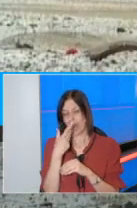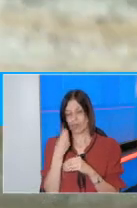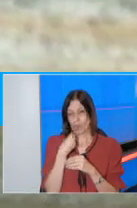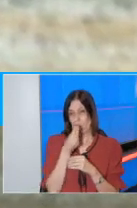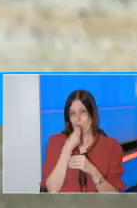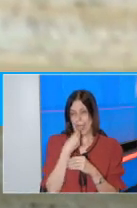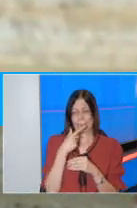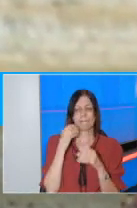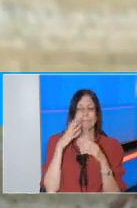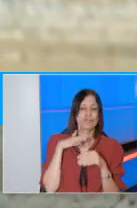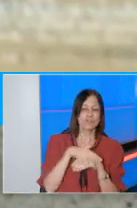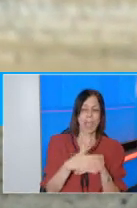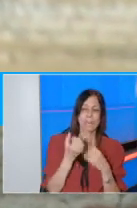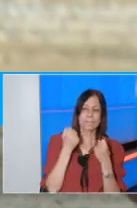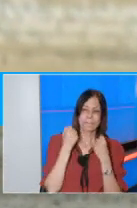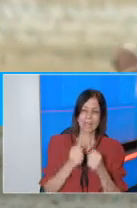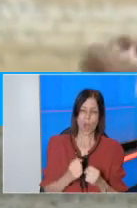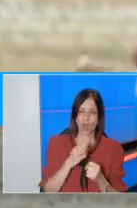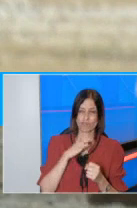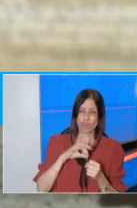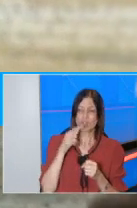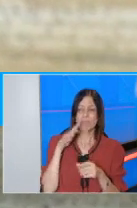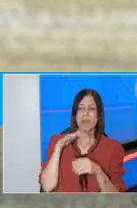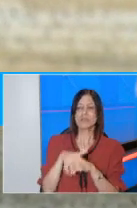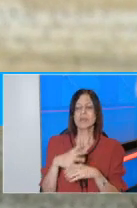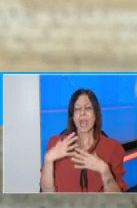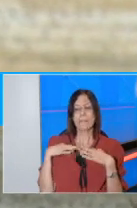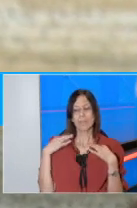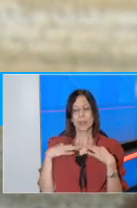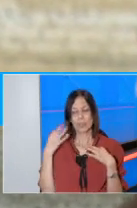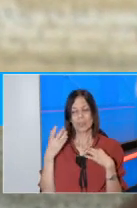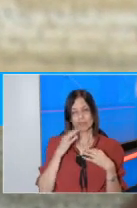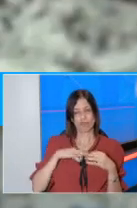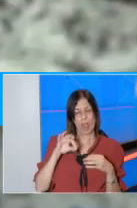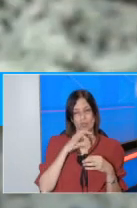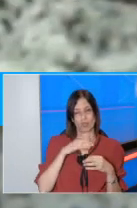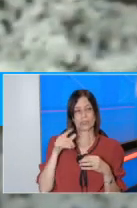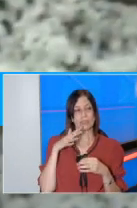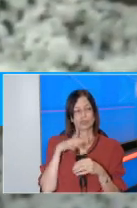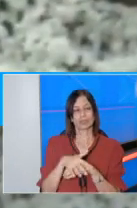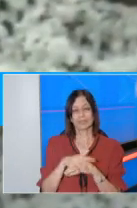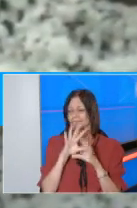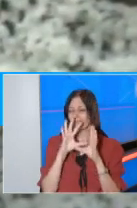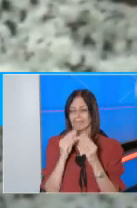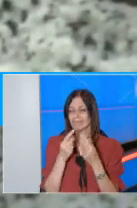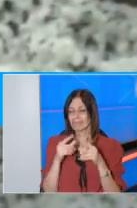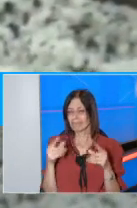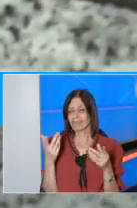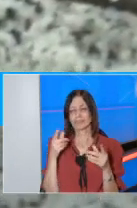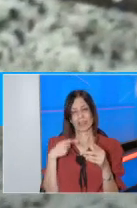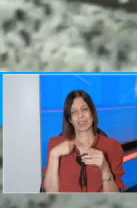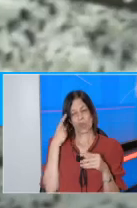זה משפיע על הביטחון שלנו, זה משפיע על הבריאות שלנו, זה באמת משפיע בכל רמה.